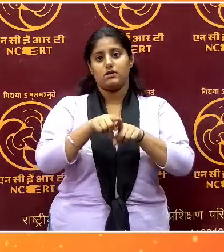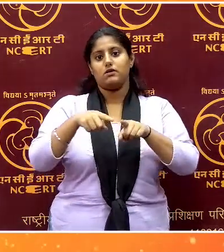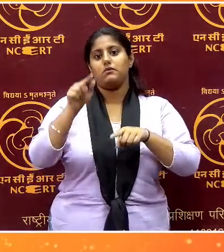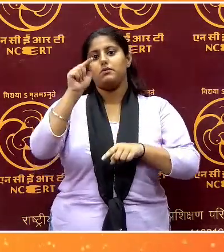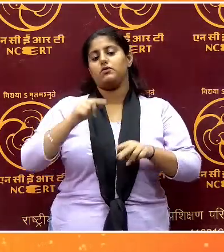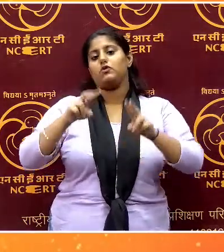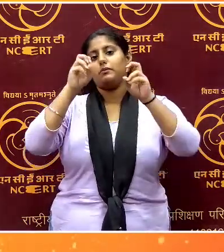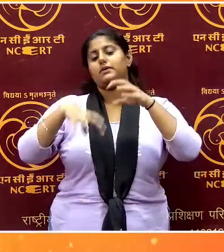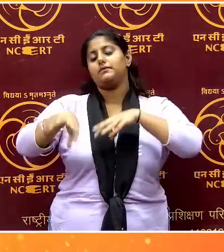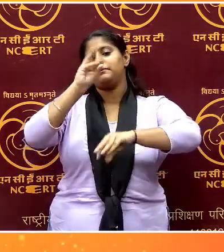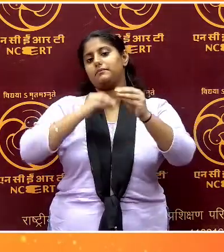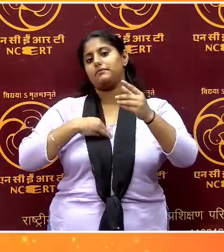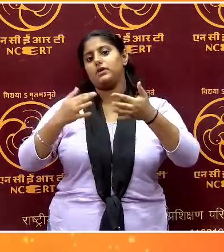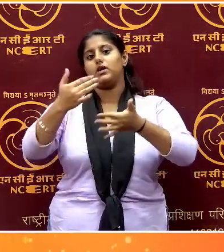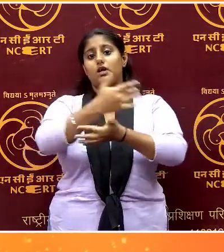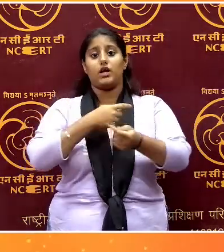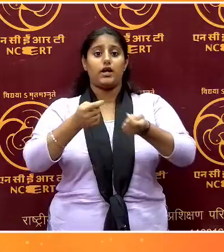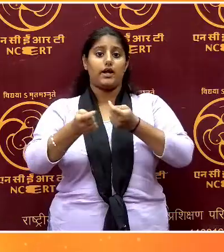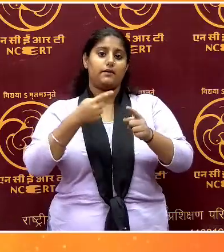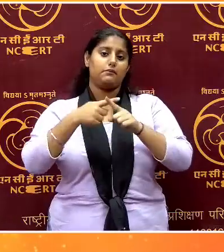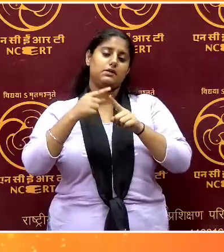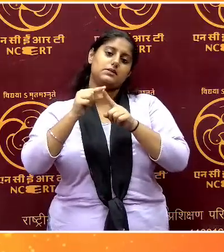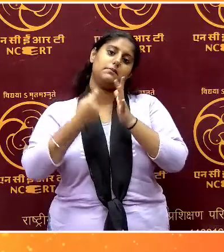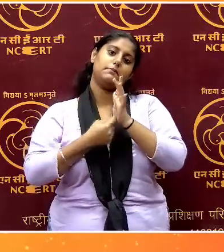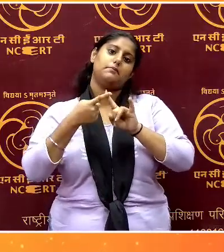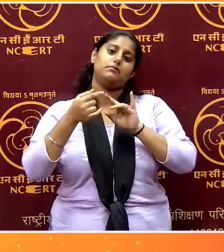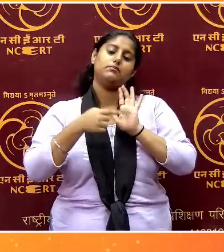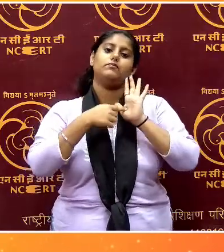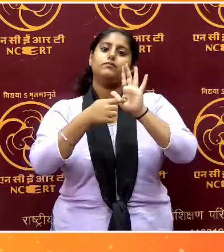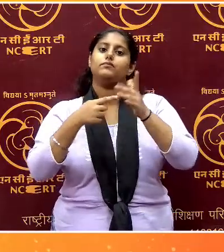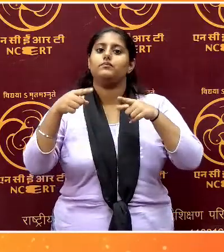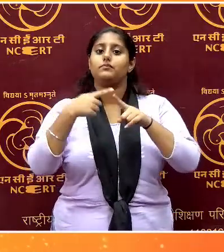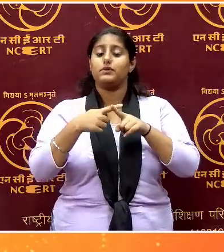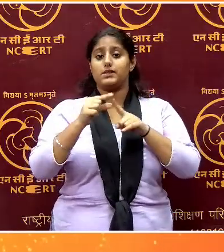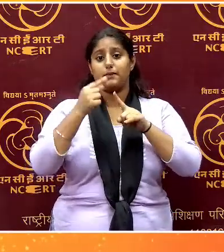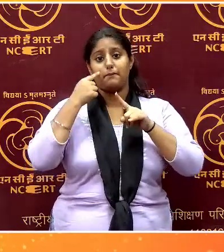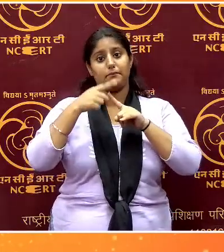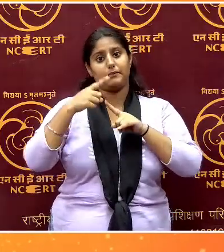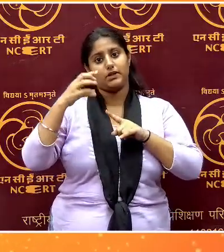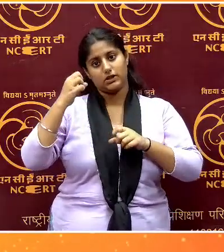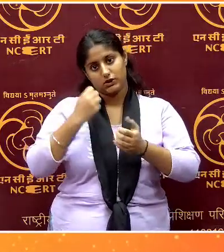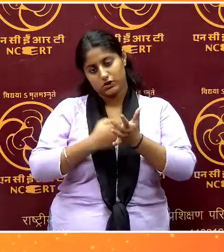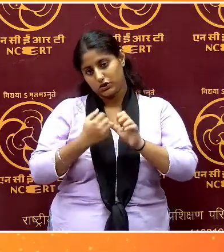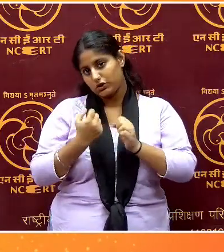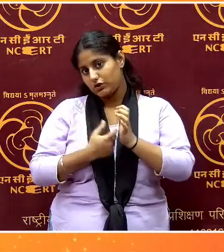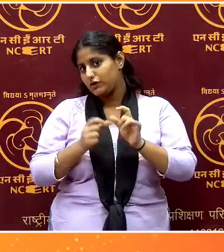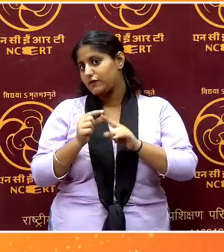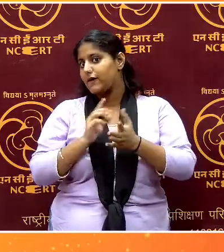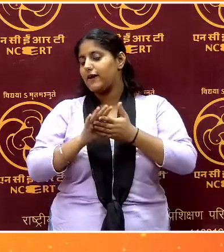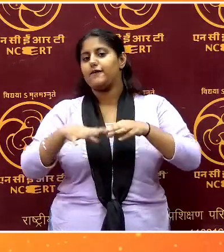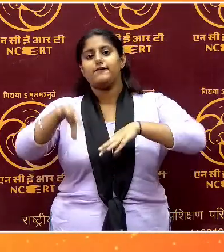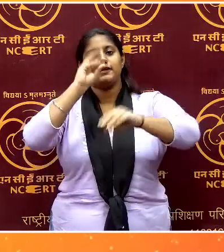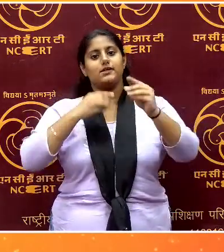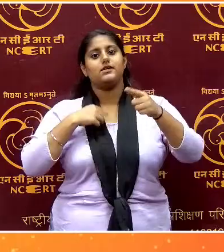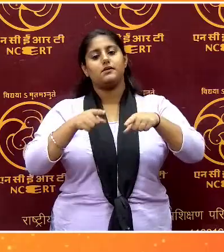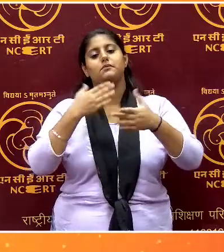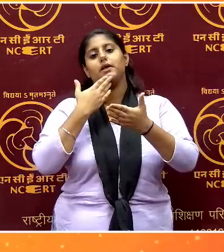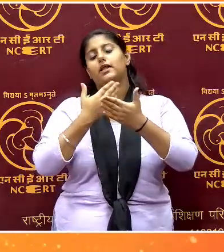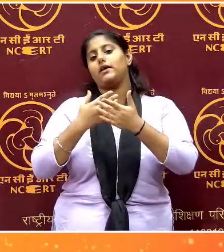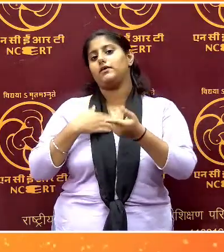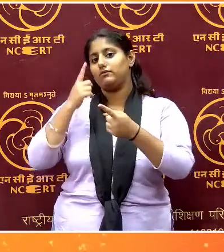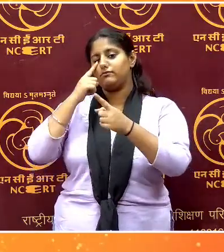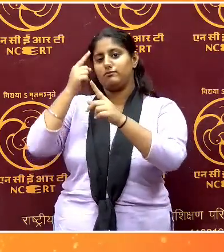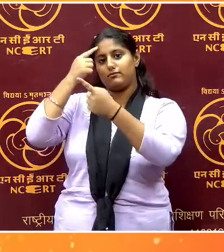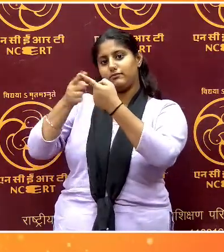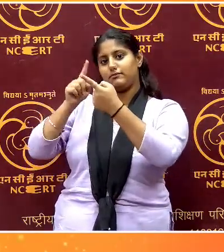है डेटा हैंडलिंग एंड प्रेजेंटेशन, और हमने पिक्टोग्राफ को सीख लिया है. फॉर दैट वी हैव टू थैंक्स टू मैम स्वर्ण